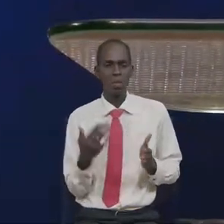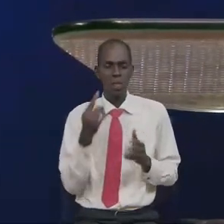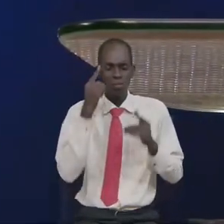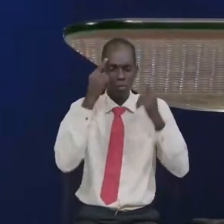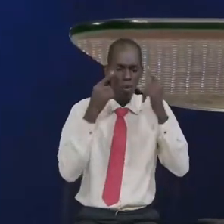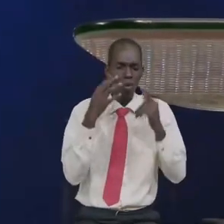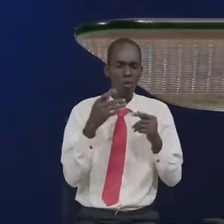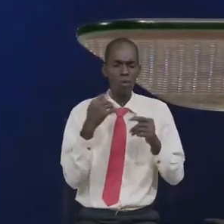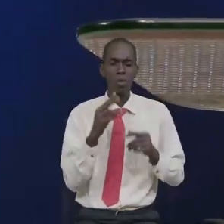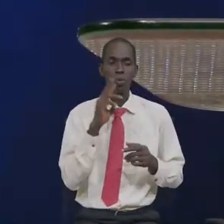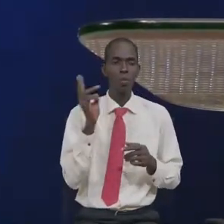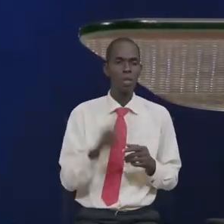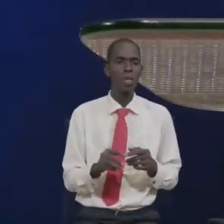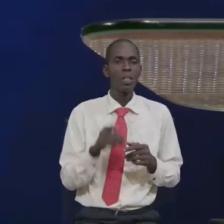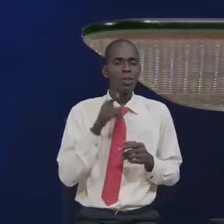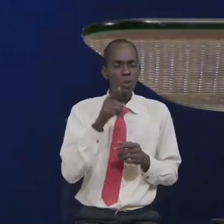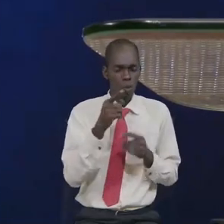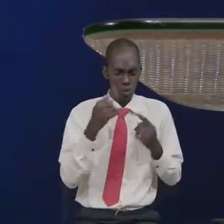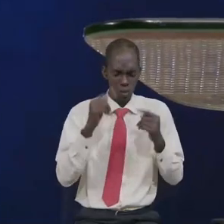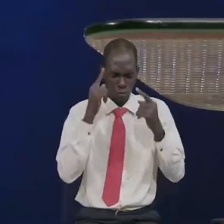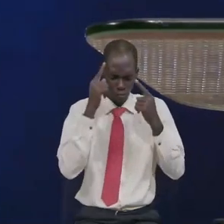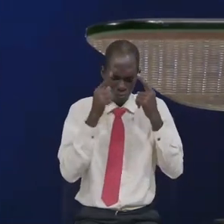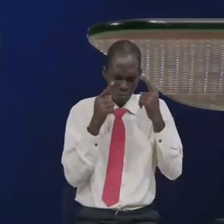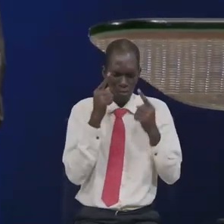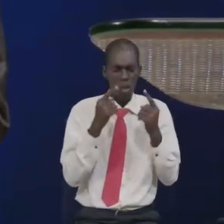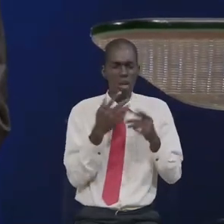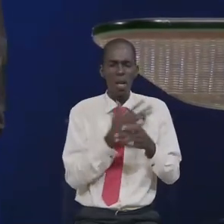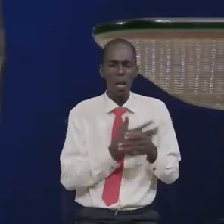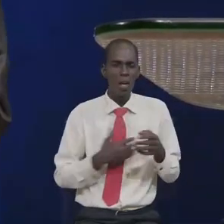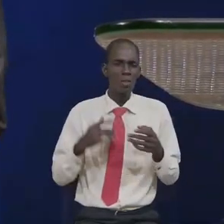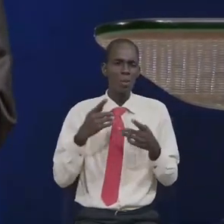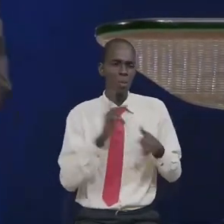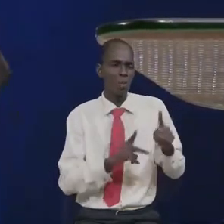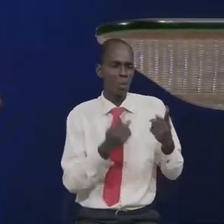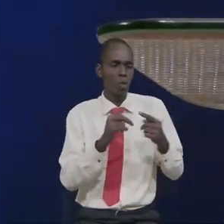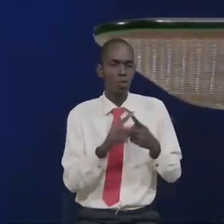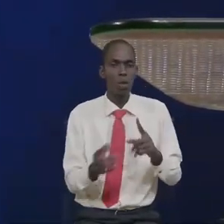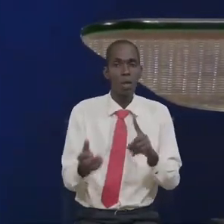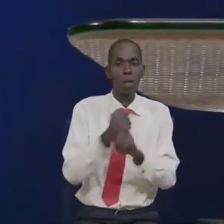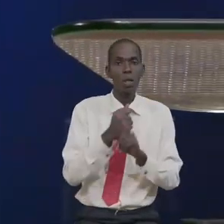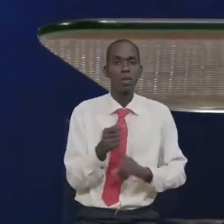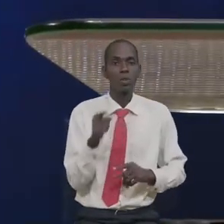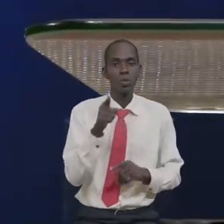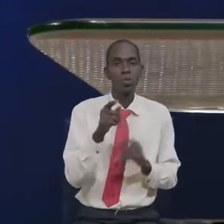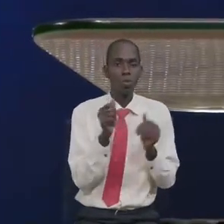leur amorce, lorsqu'ils essaient de vous attraper par leur argument, par